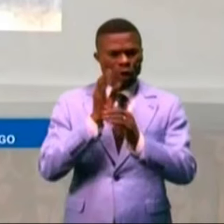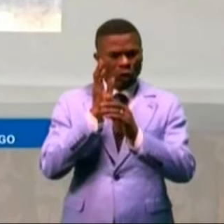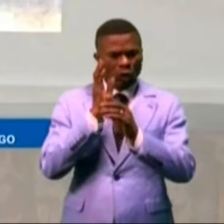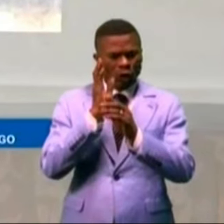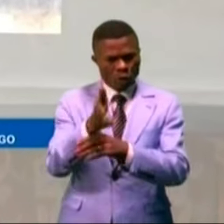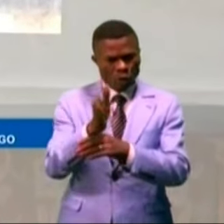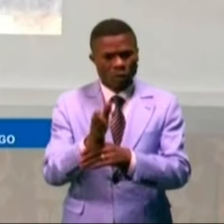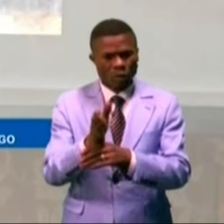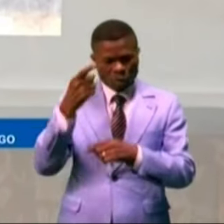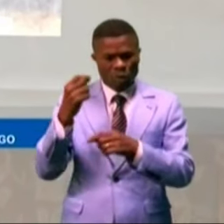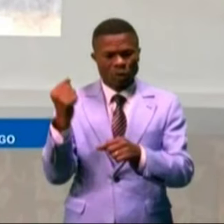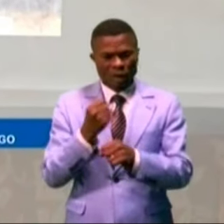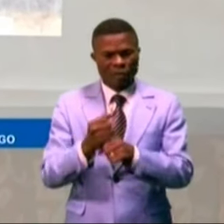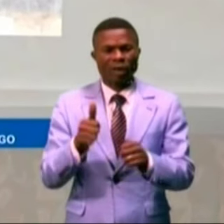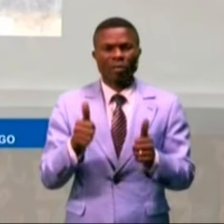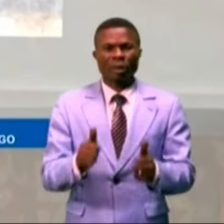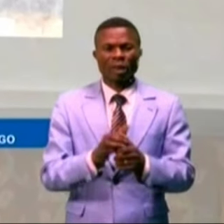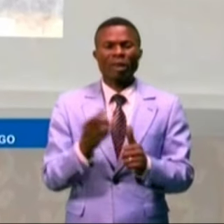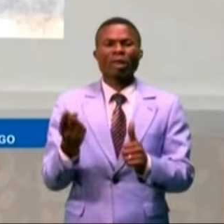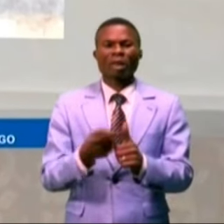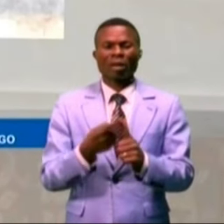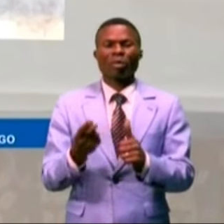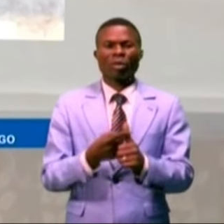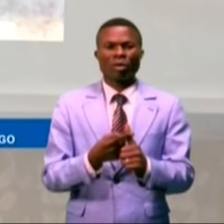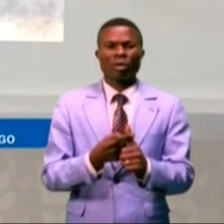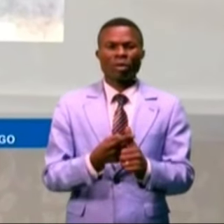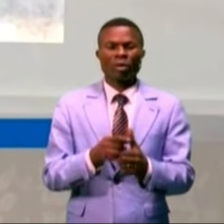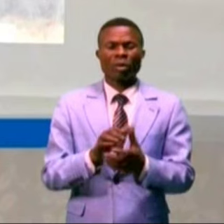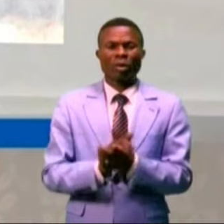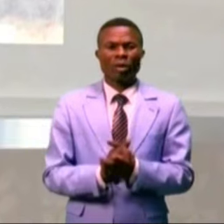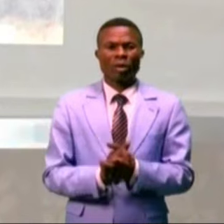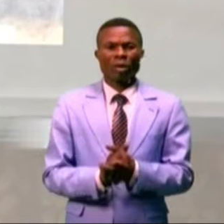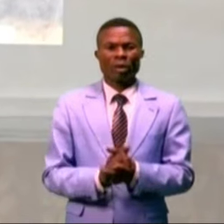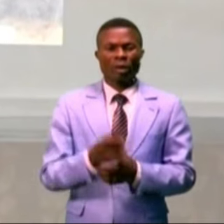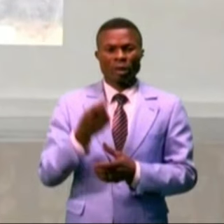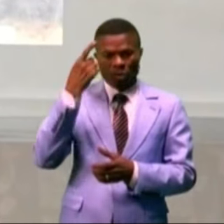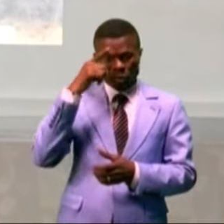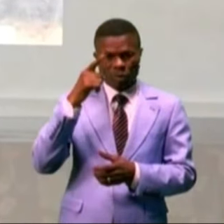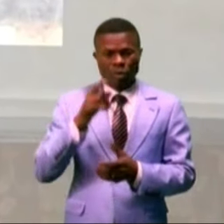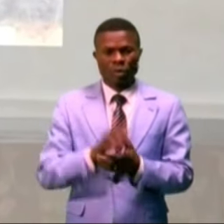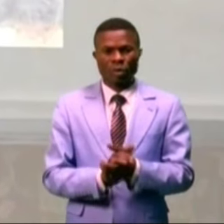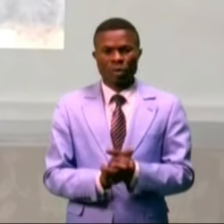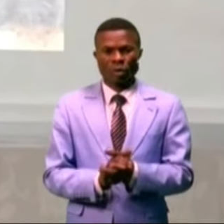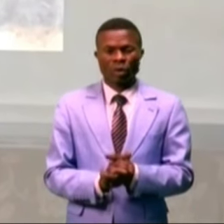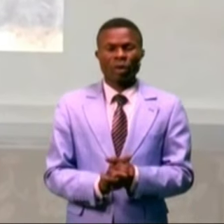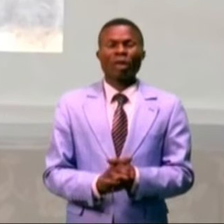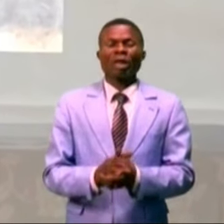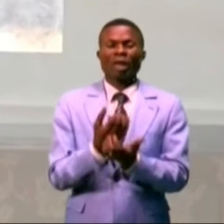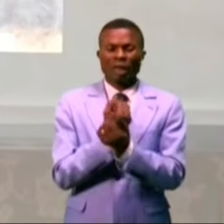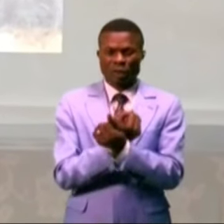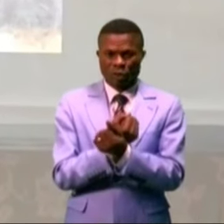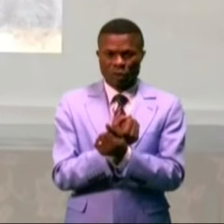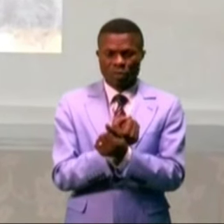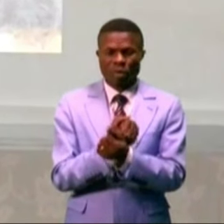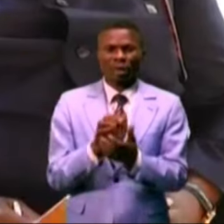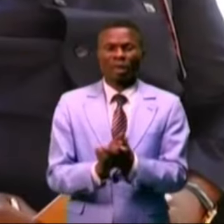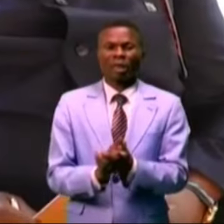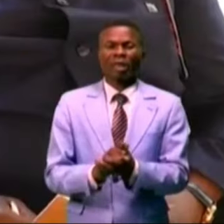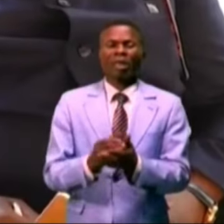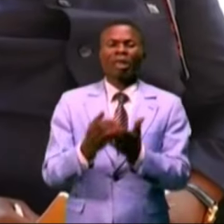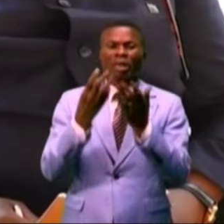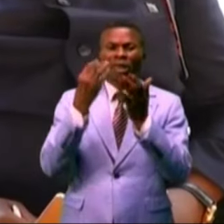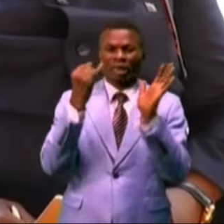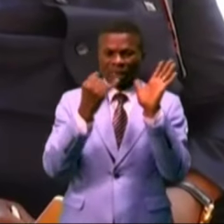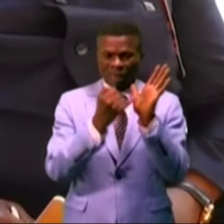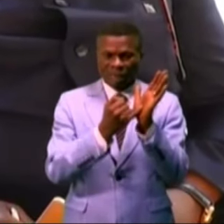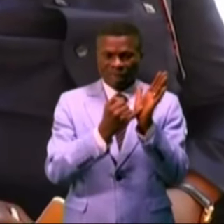travailler sur la réalisation, la matérialisation des 6 engagements que